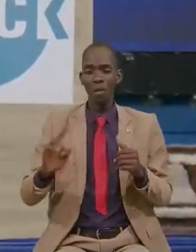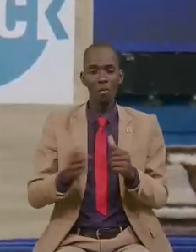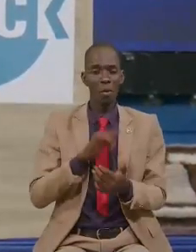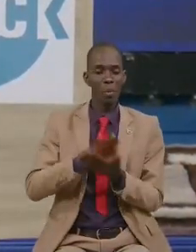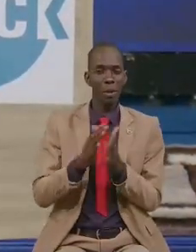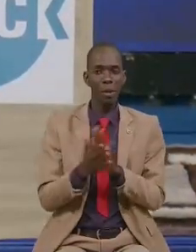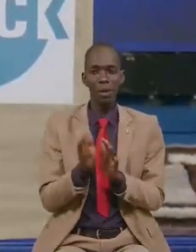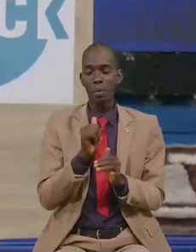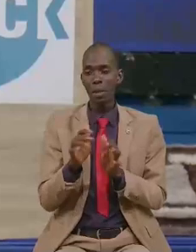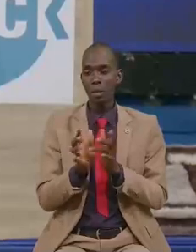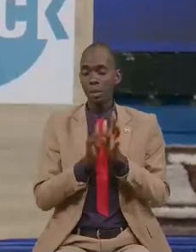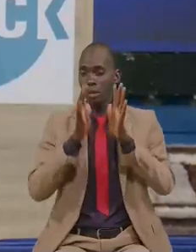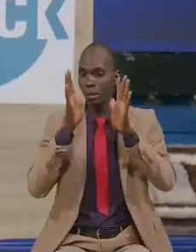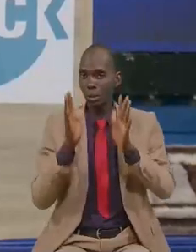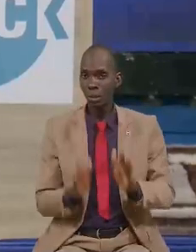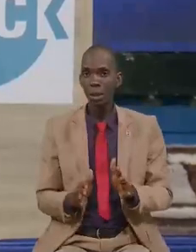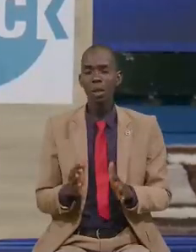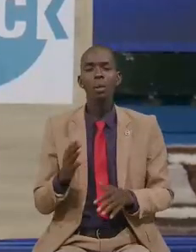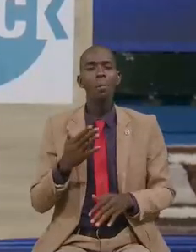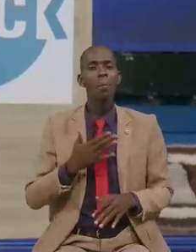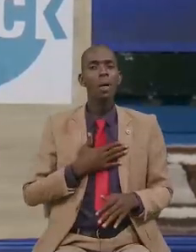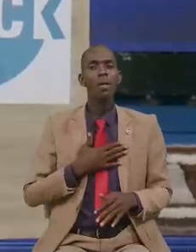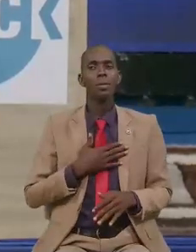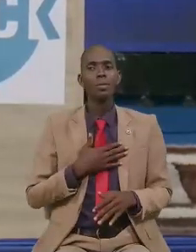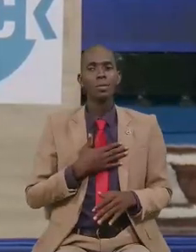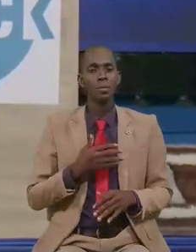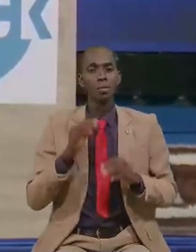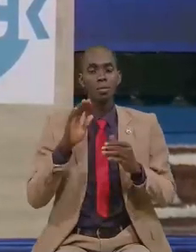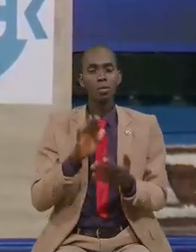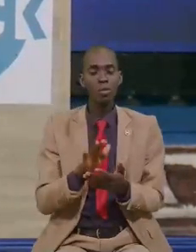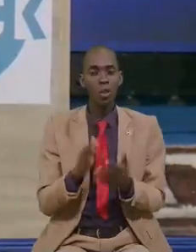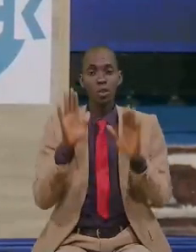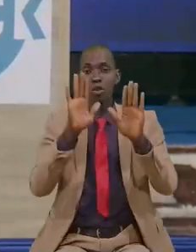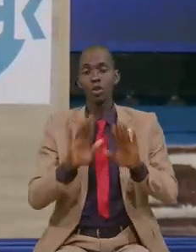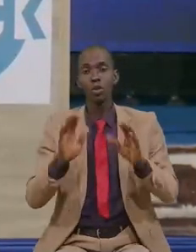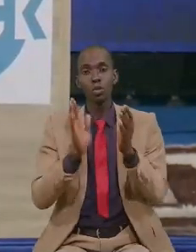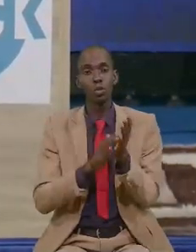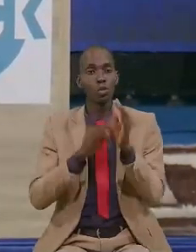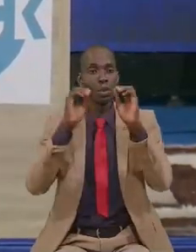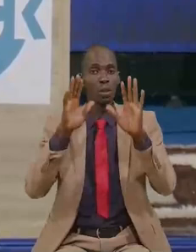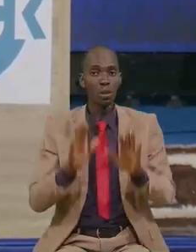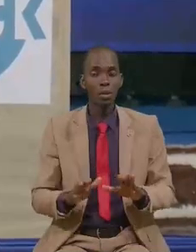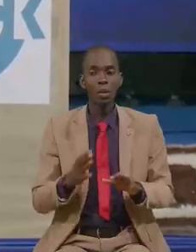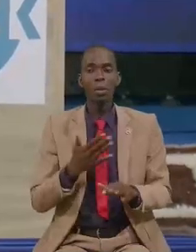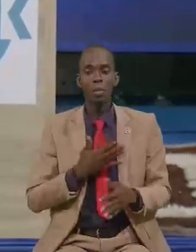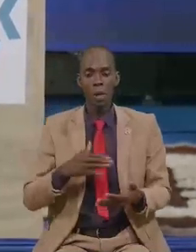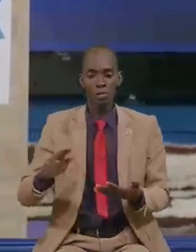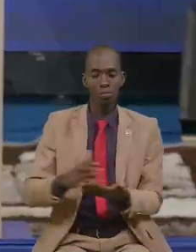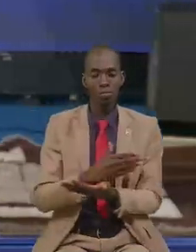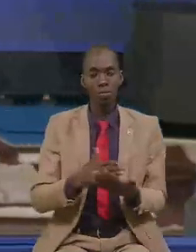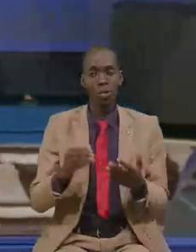Et j'étais né de nouveau. Mon enseignant de musique, d'école de